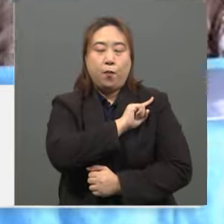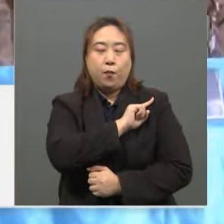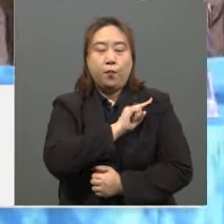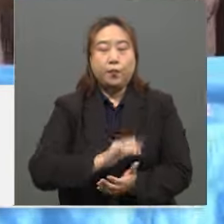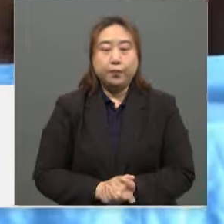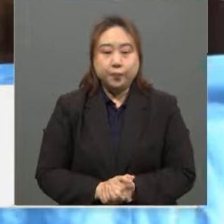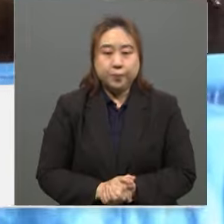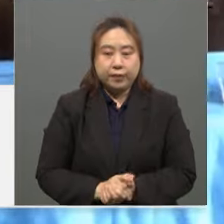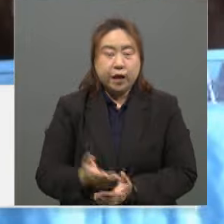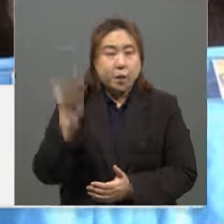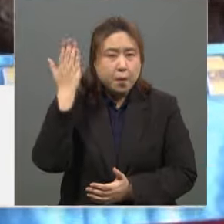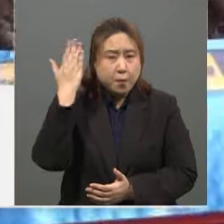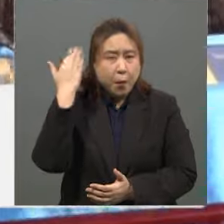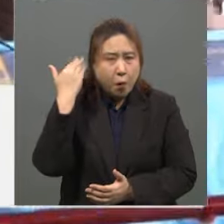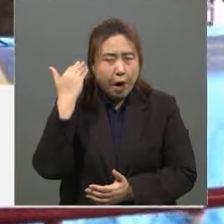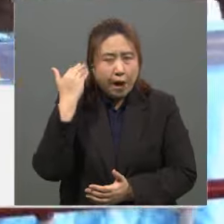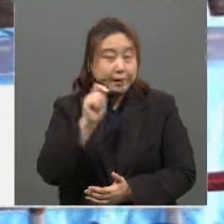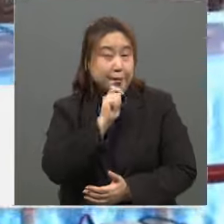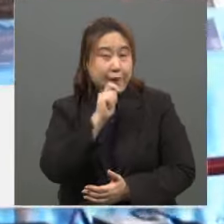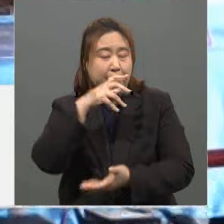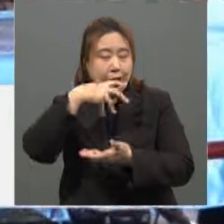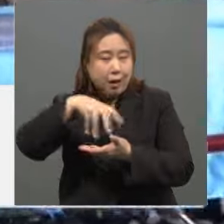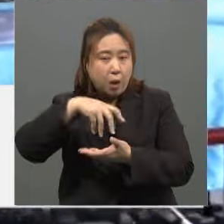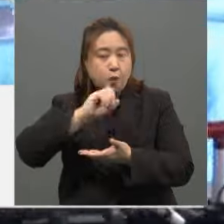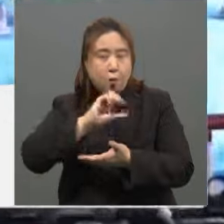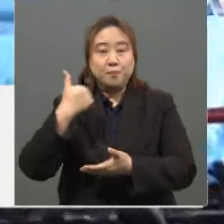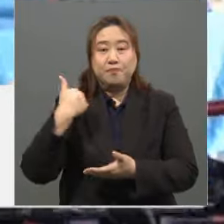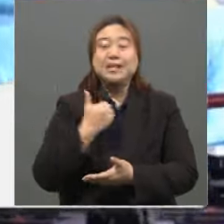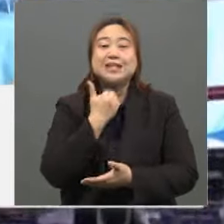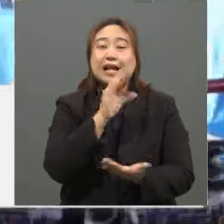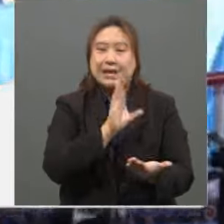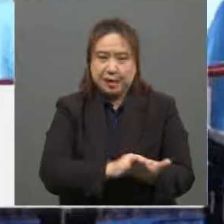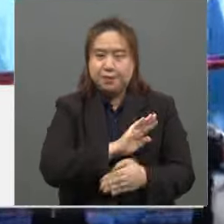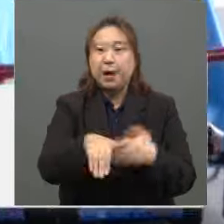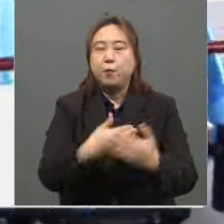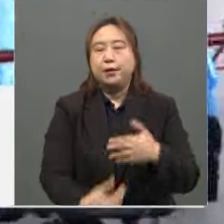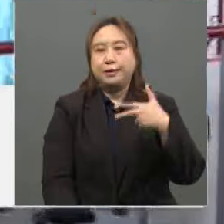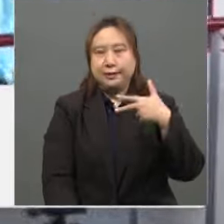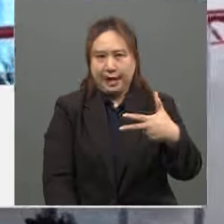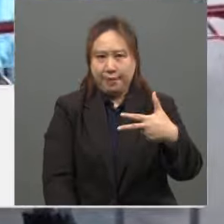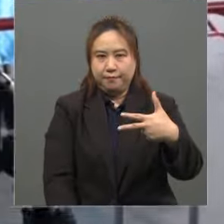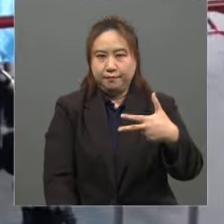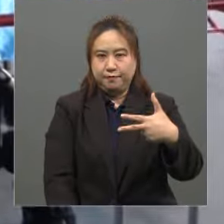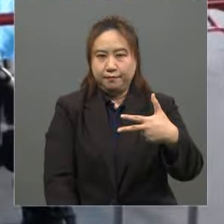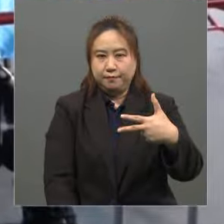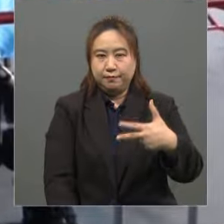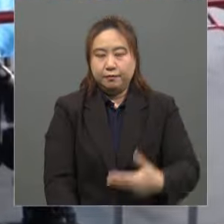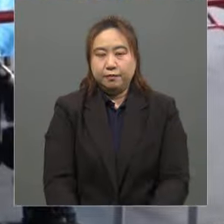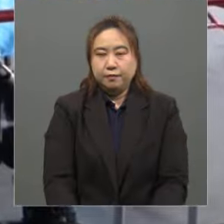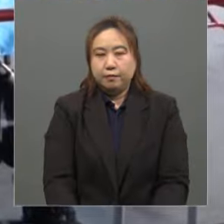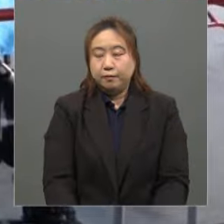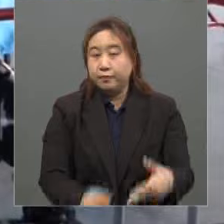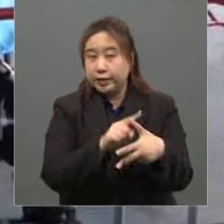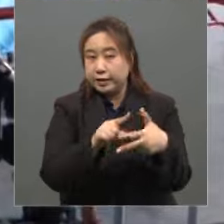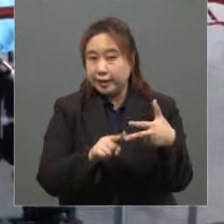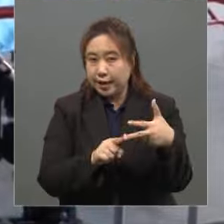คะเห็นเมื่อวานให้สัมภาษณ์บอกว่ามีคลิปเสียงทั้งหมด3เสียงด้วยกัน เกี่ยวข้องกับเรื่องของนักการเมืองเกี่ยวข้องกับเ